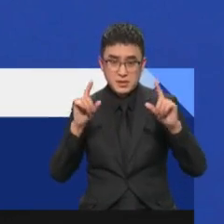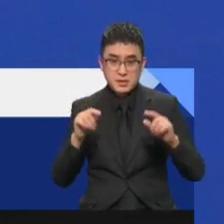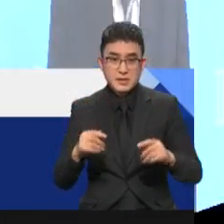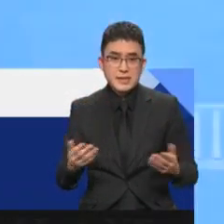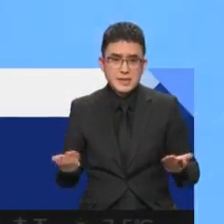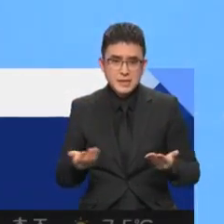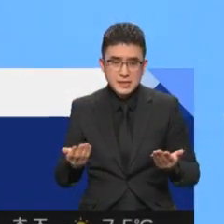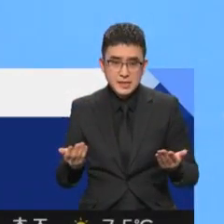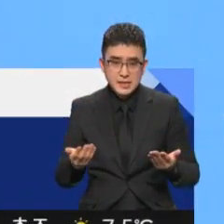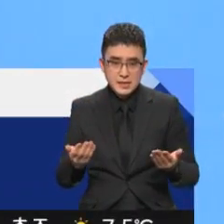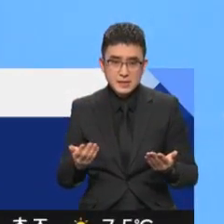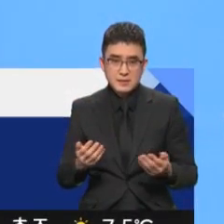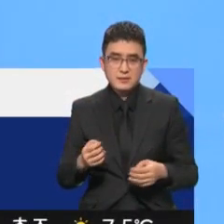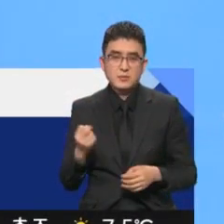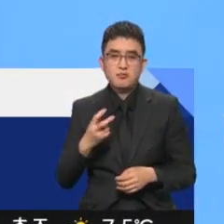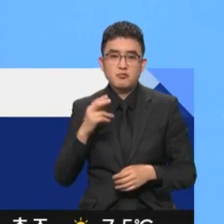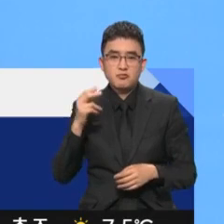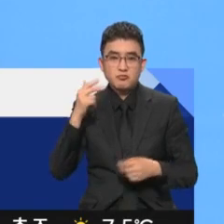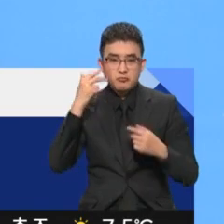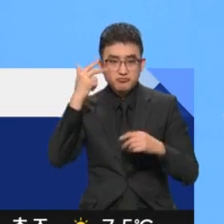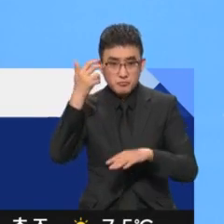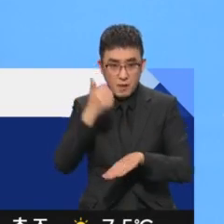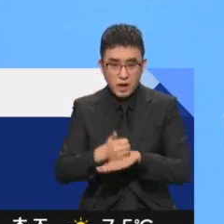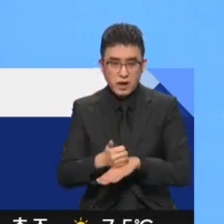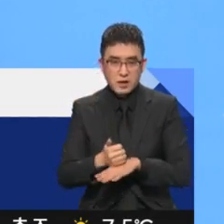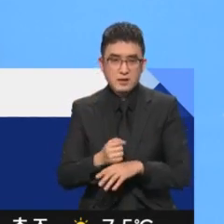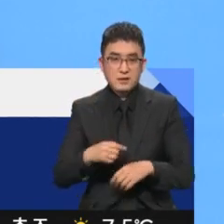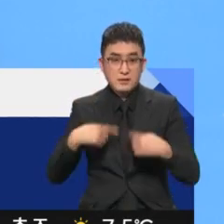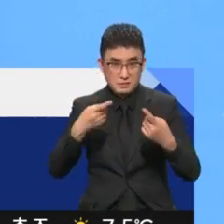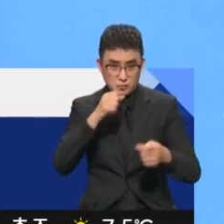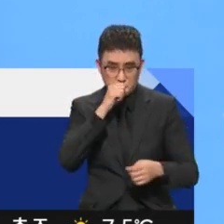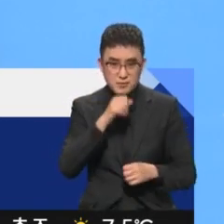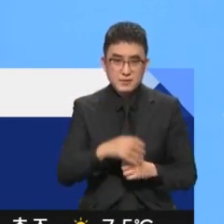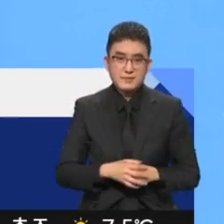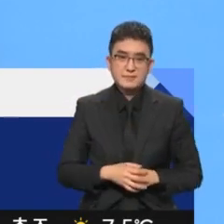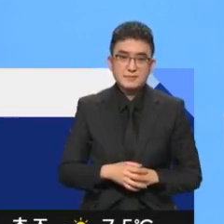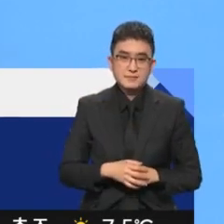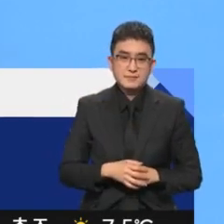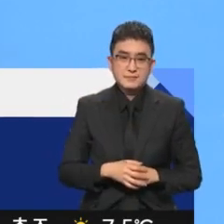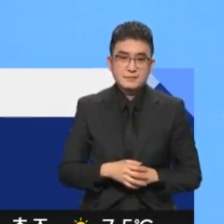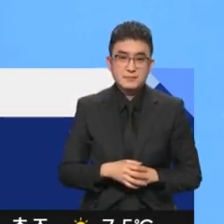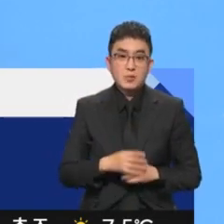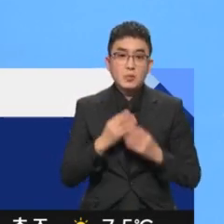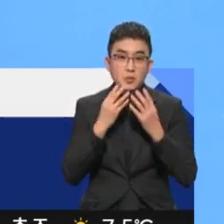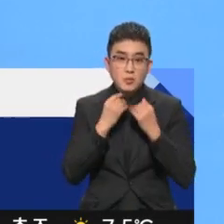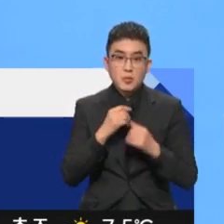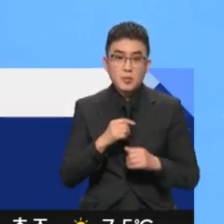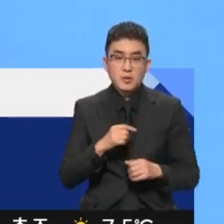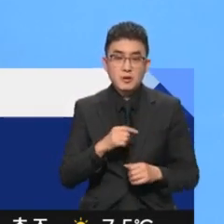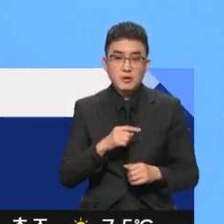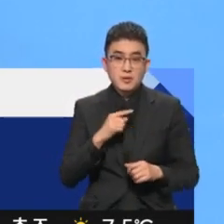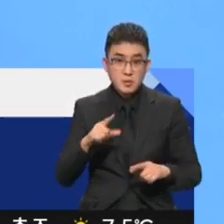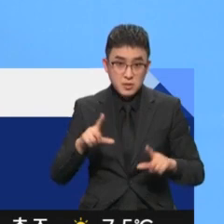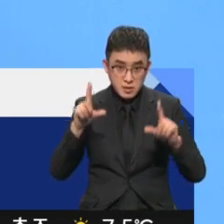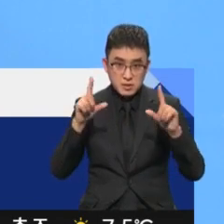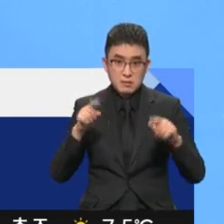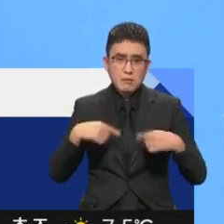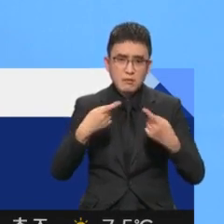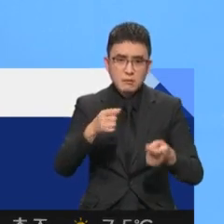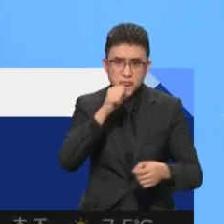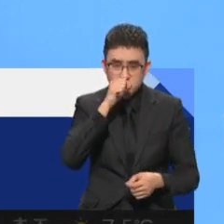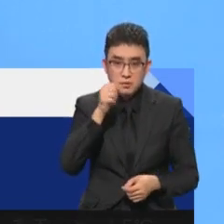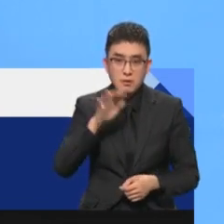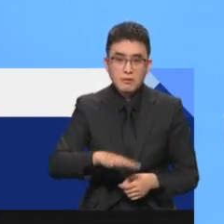들고요. 토요일날, 일요일날 조사를 받는 게 좋겠다, 이런 의사를 말씀을 했는데도 불구하고 굳이 이렇게